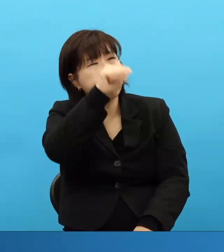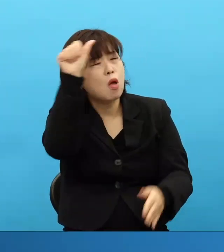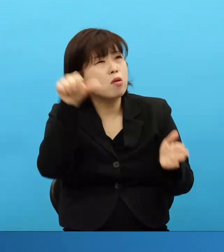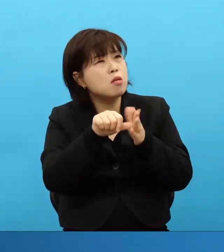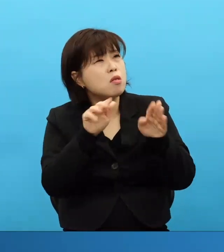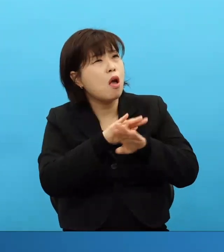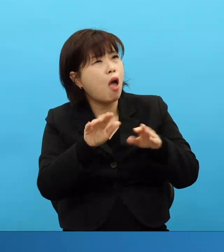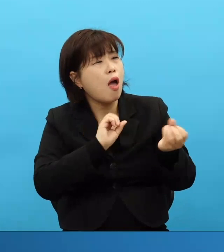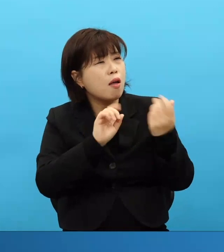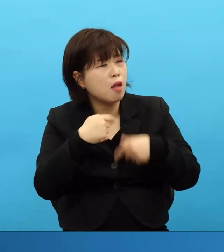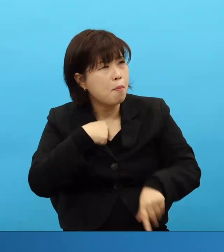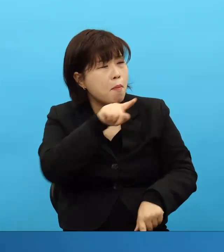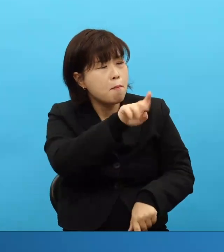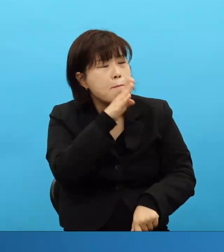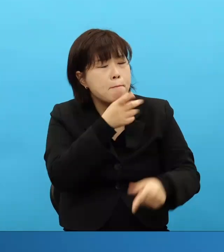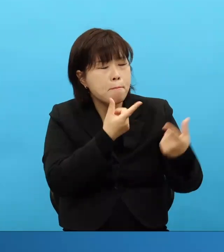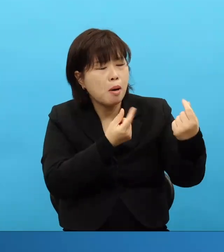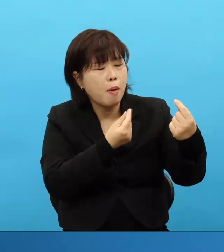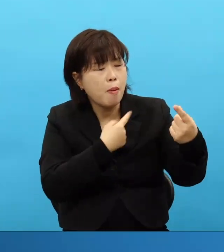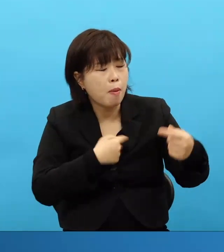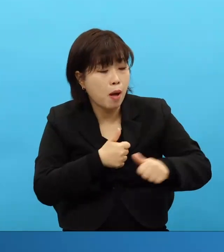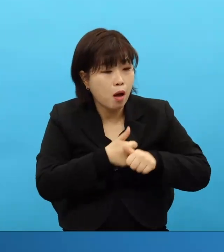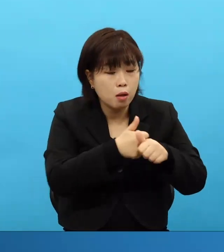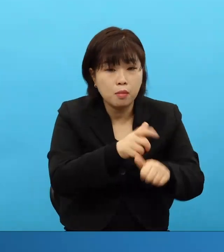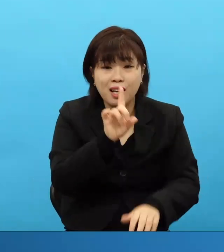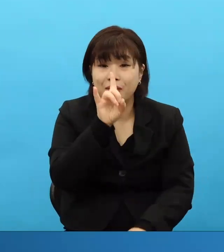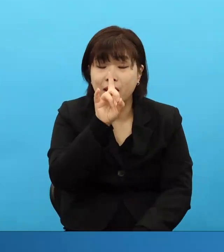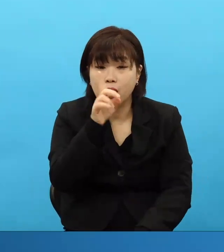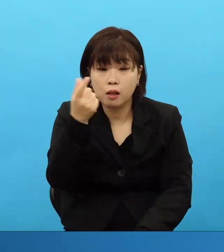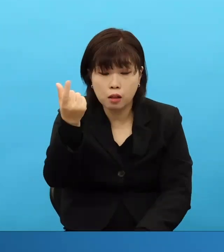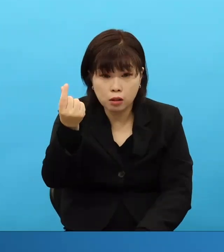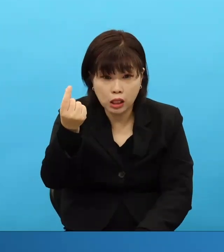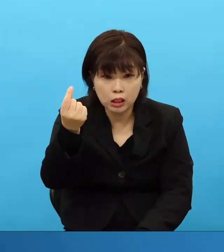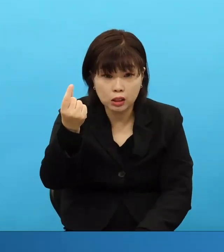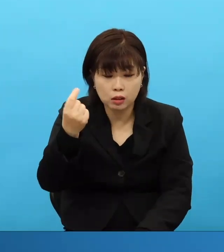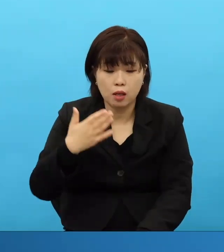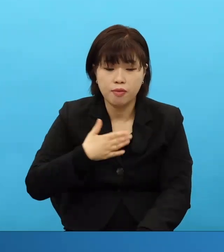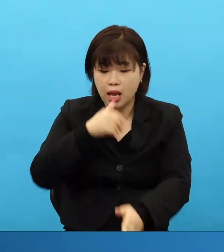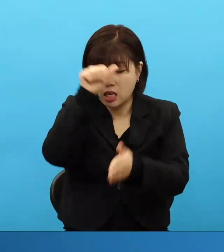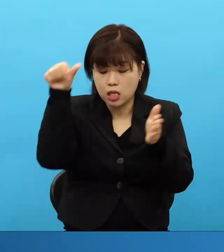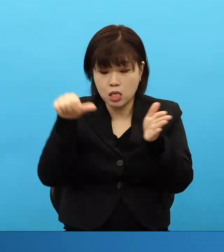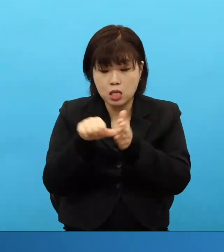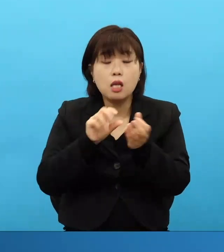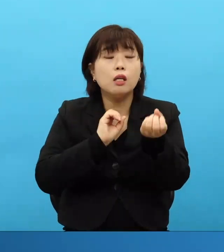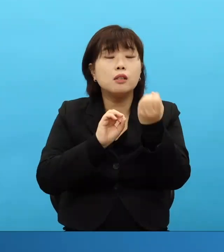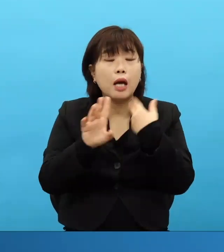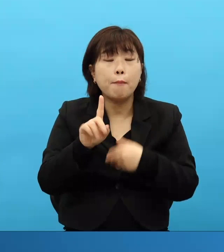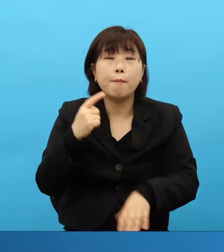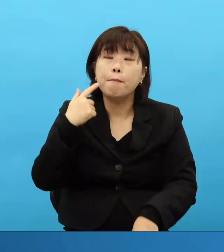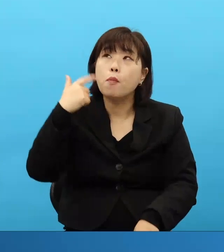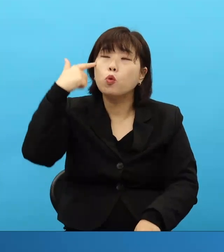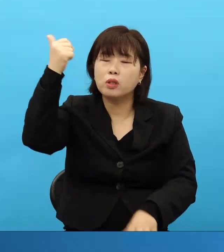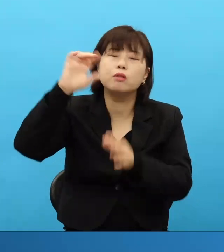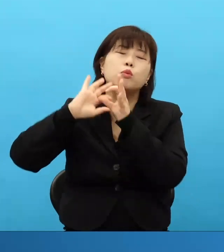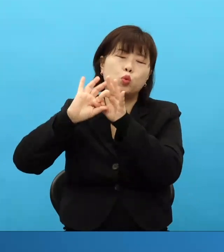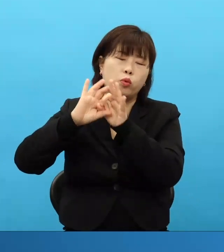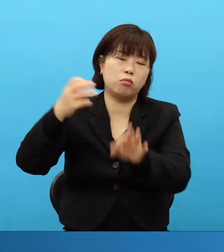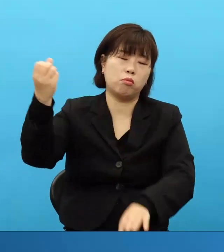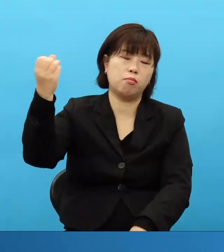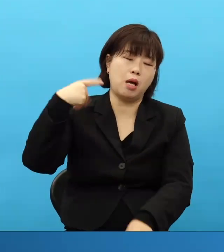말씀을 통해서 들어야 되는 거 아닙니까? that think about your sense of specialty, you have to hear that from specialists, but your life answer, you have to hear that 아니, from the 그렇게 word. 내 인생을 가치